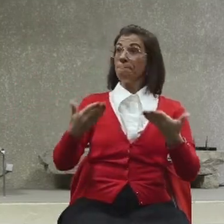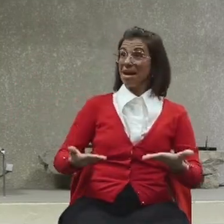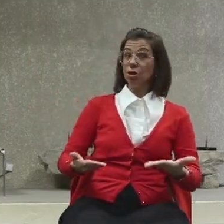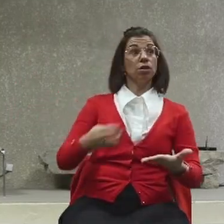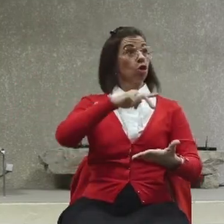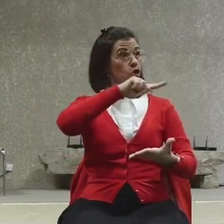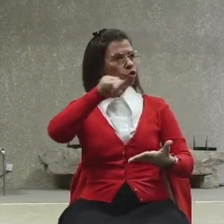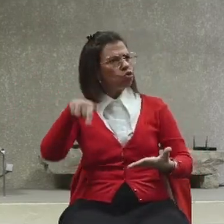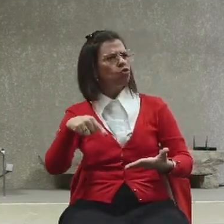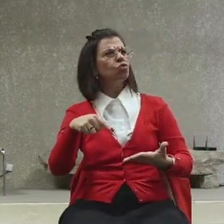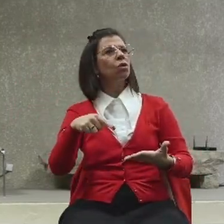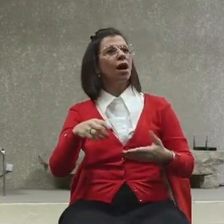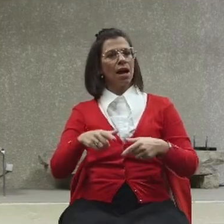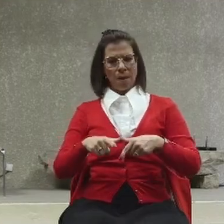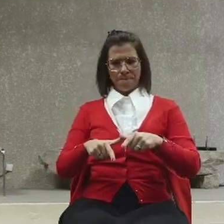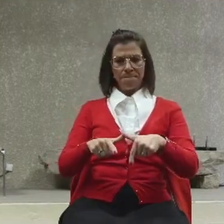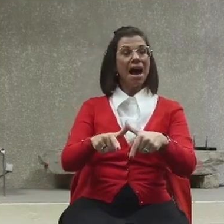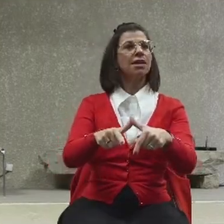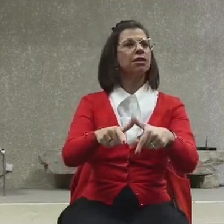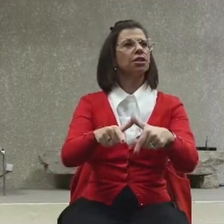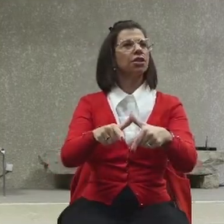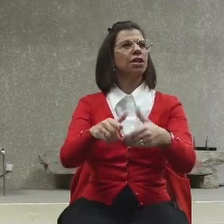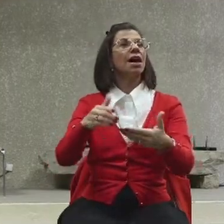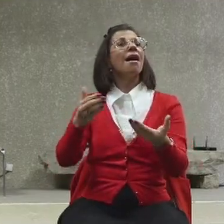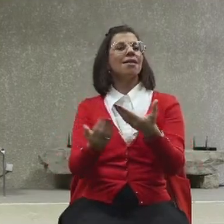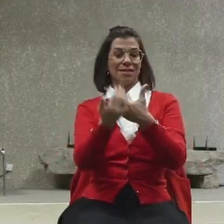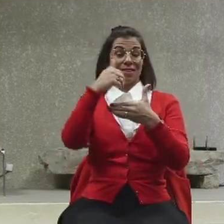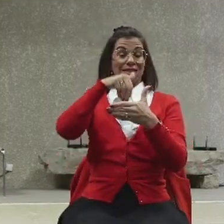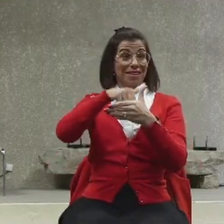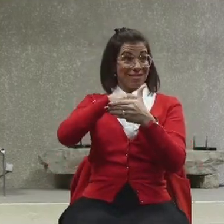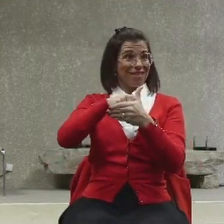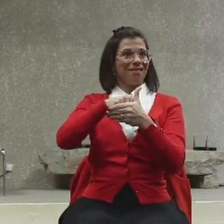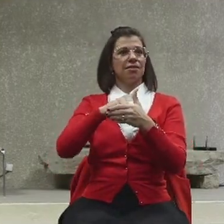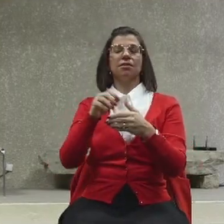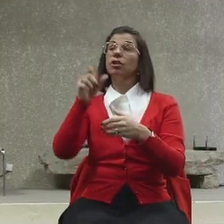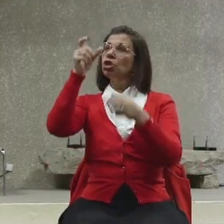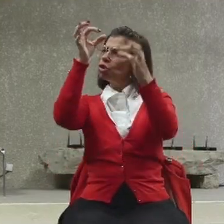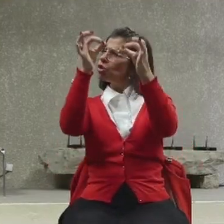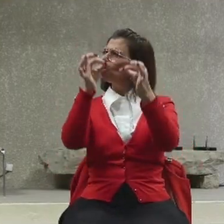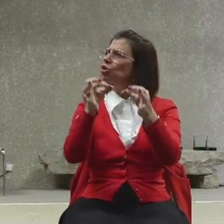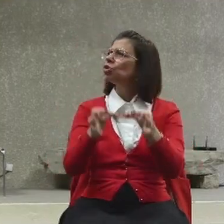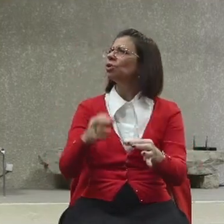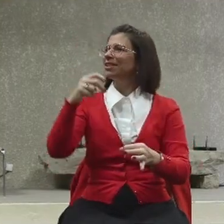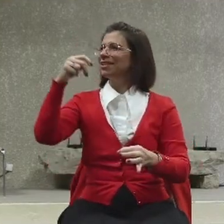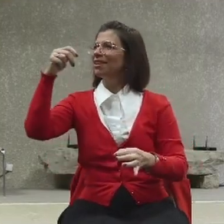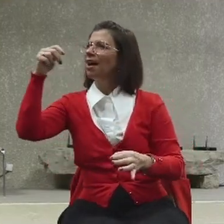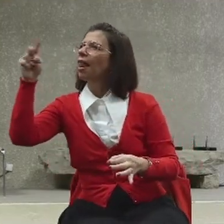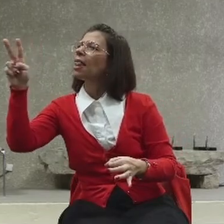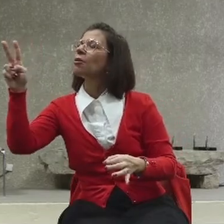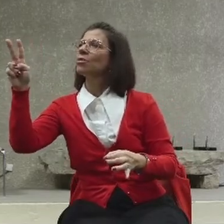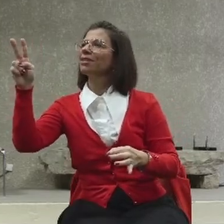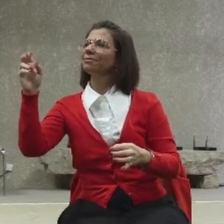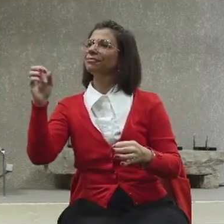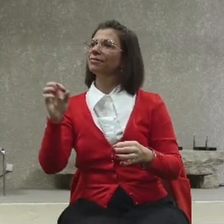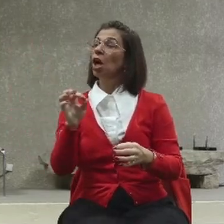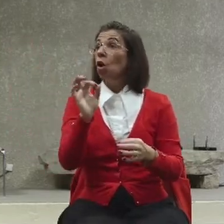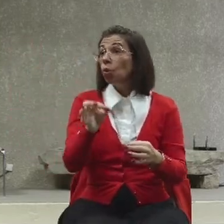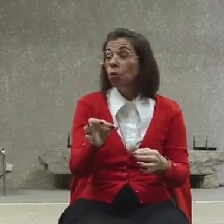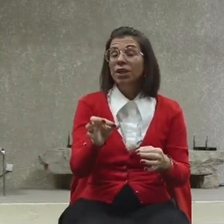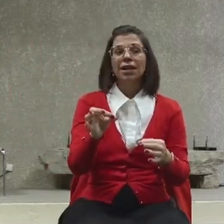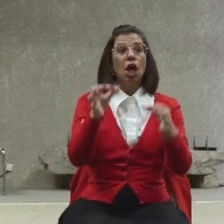part, purifiés, et il nous déclare saints. Tu peux essayer de te sanctifier par toi-même et être